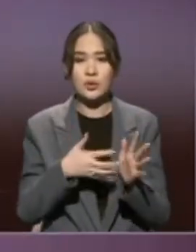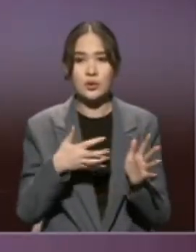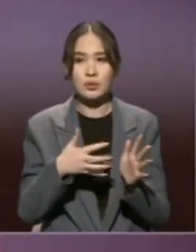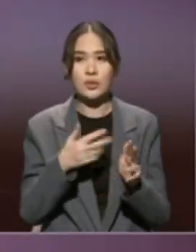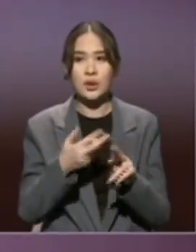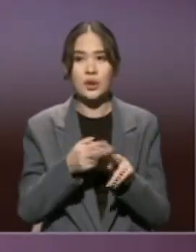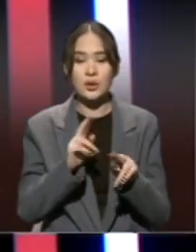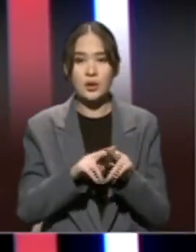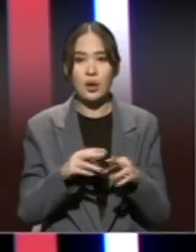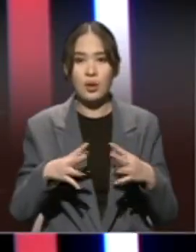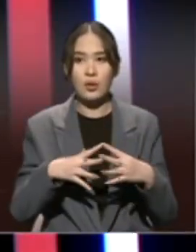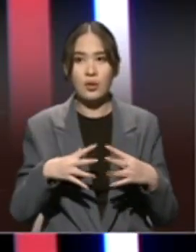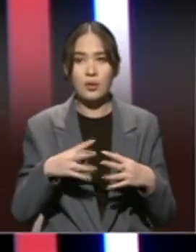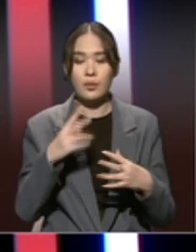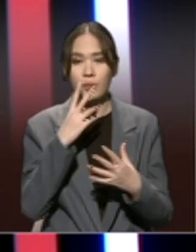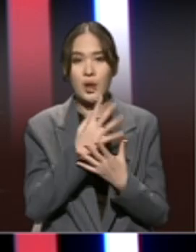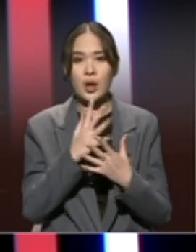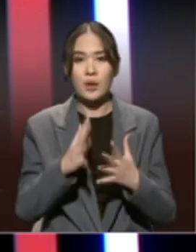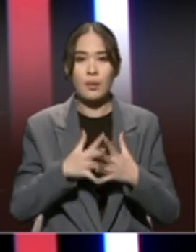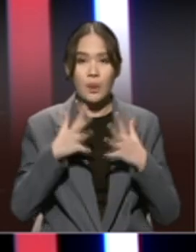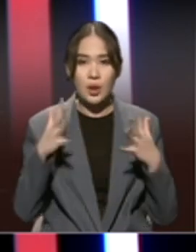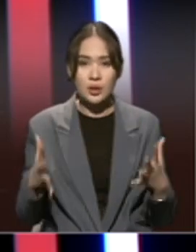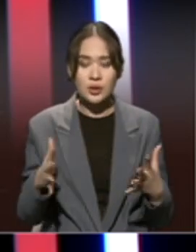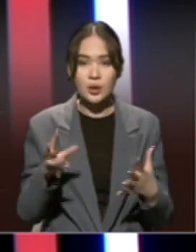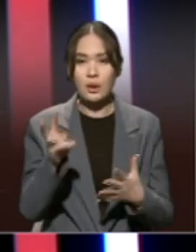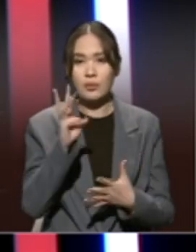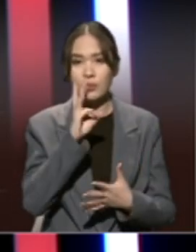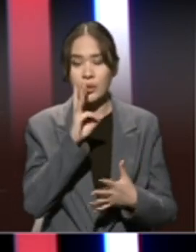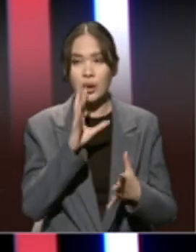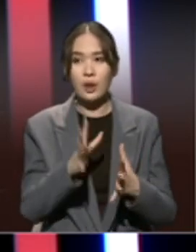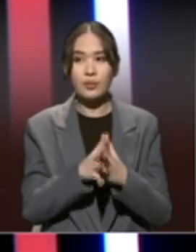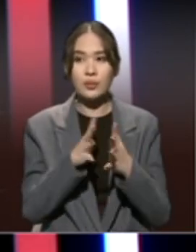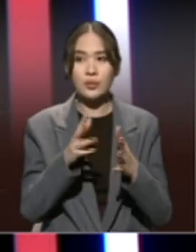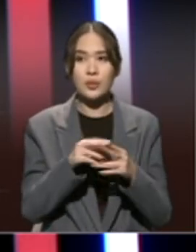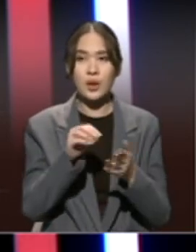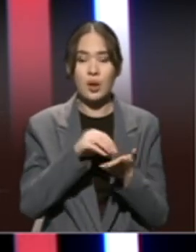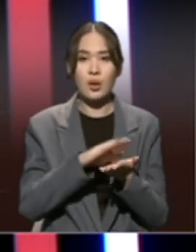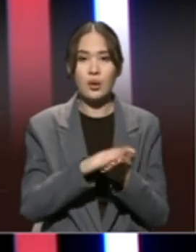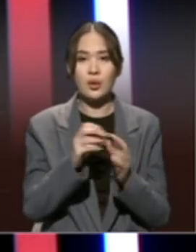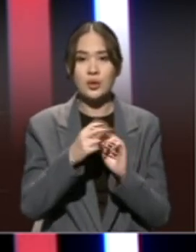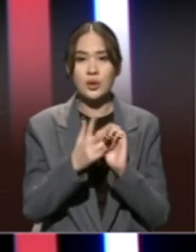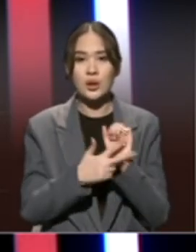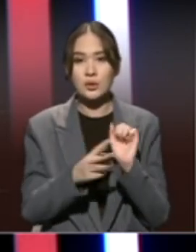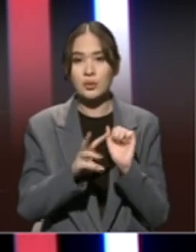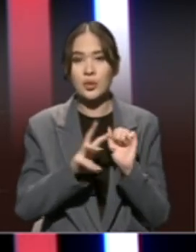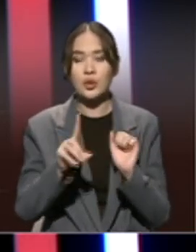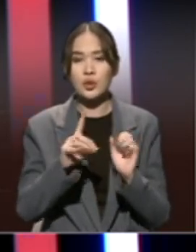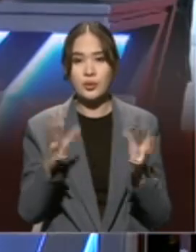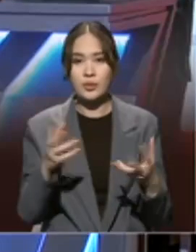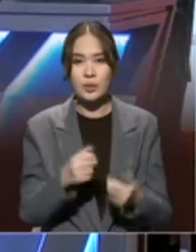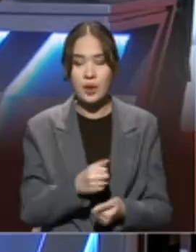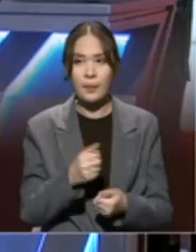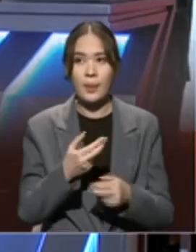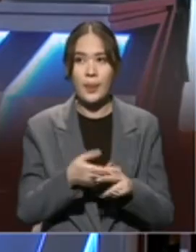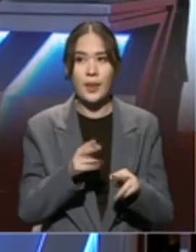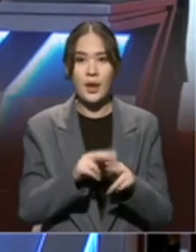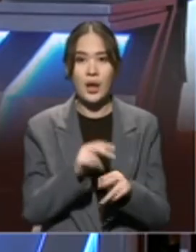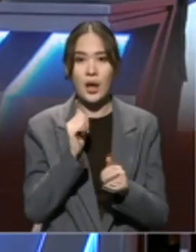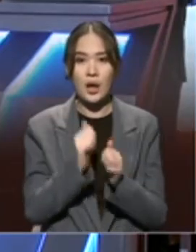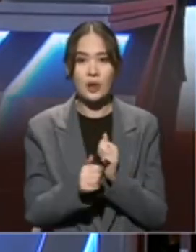Отбасы кемінде айлық 500-ден асу керек. 18 миллион үйін алу үшін. Ол мысалға әр